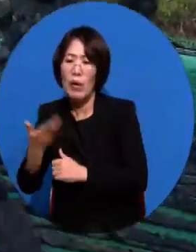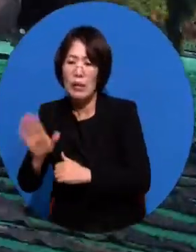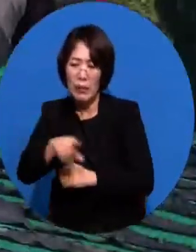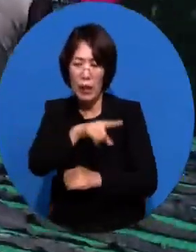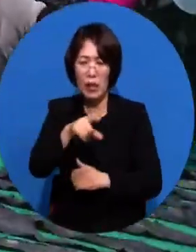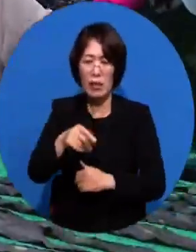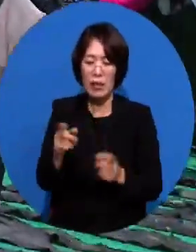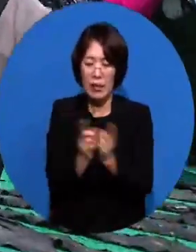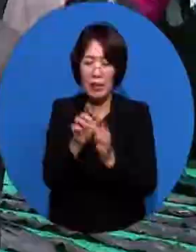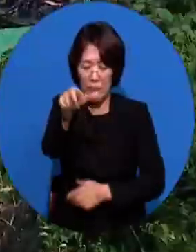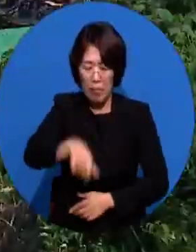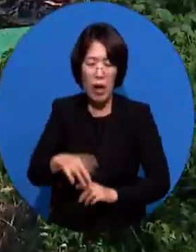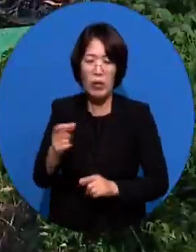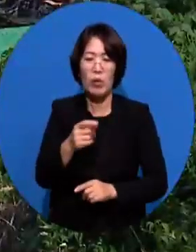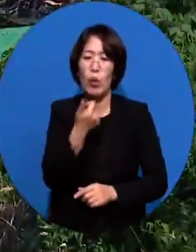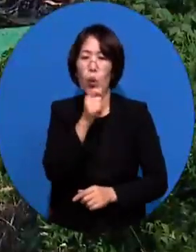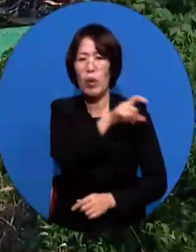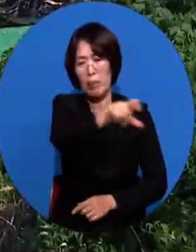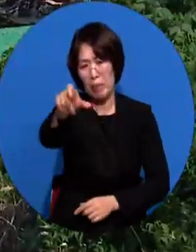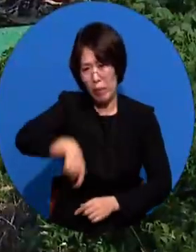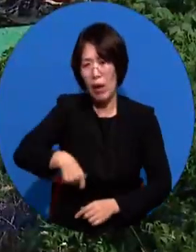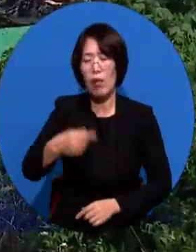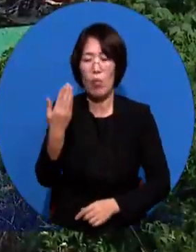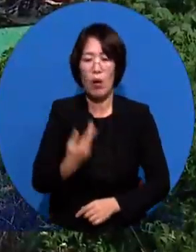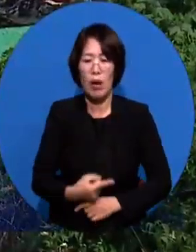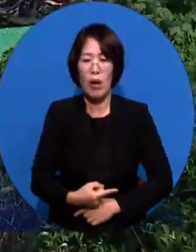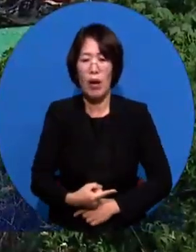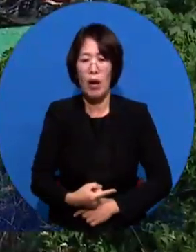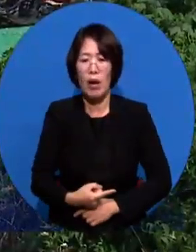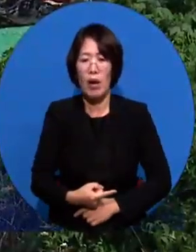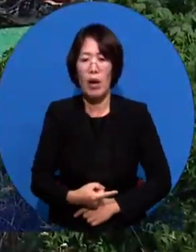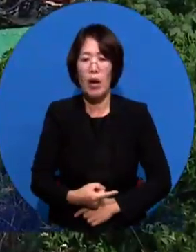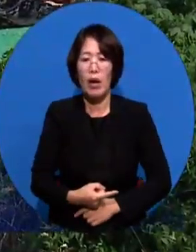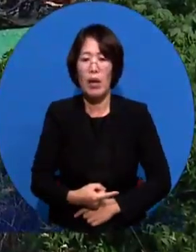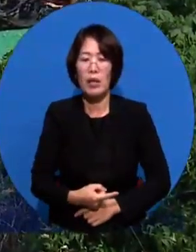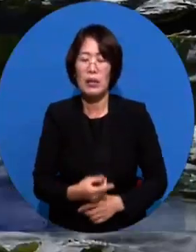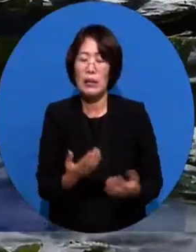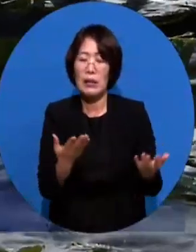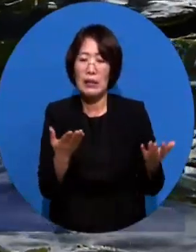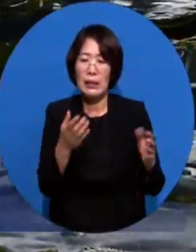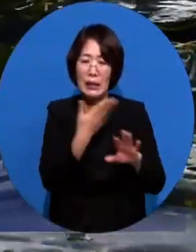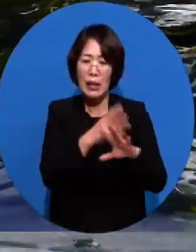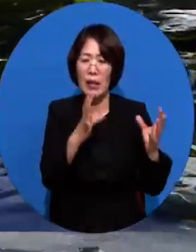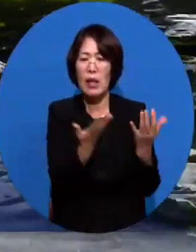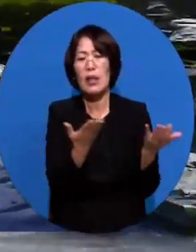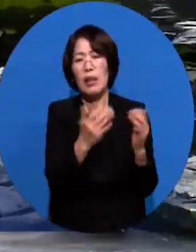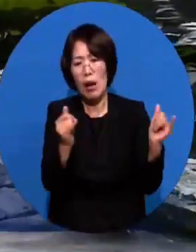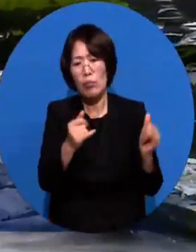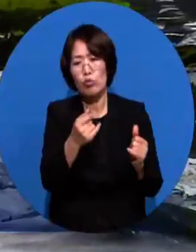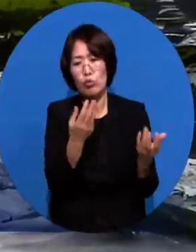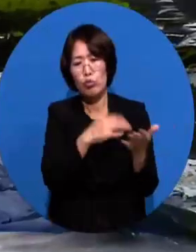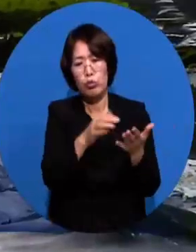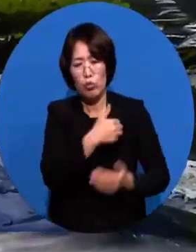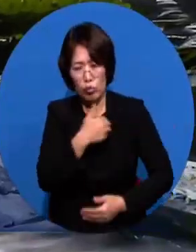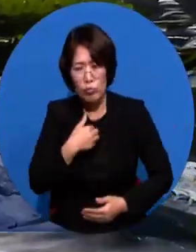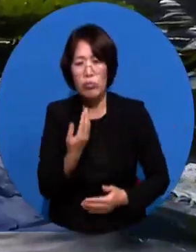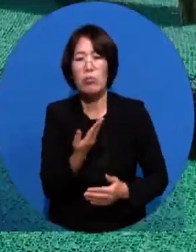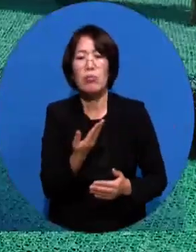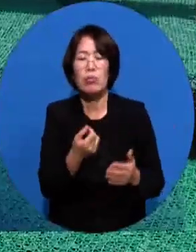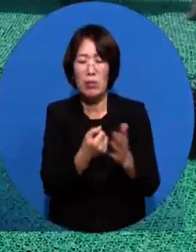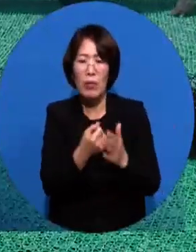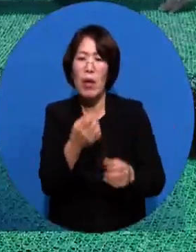등을 통해 유입되고 있습니다. 여유 있게 들어다 보니 급여, 일당 이런 부분들이 굉장히